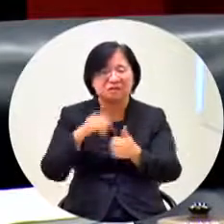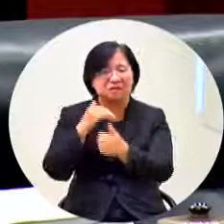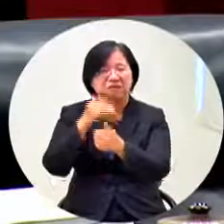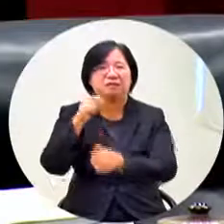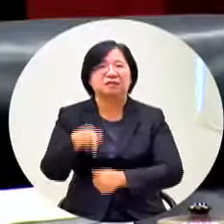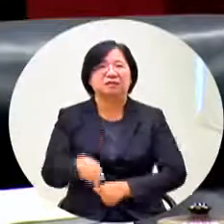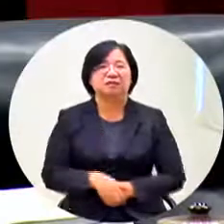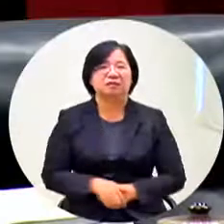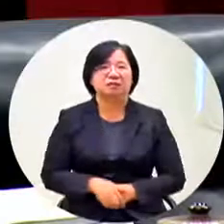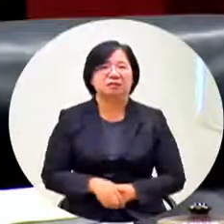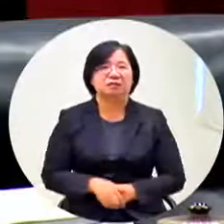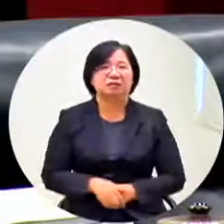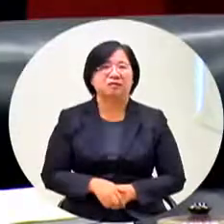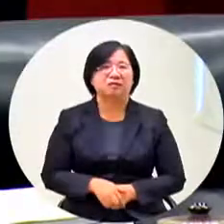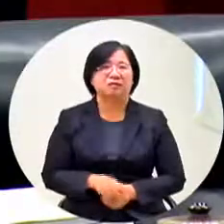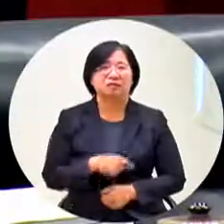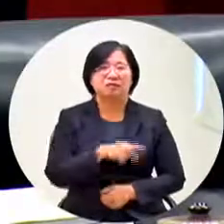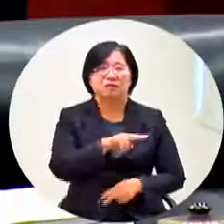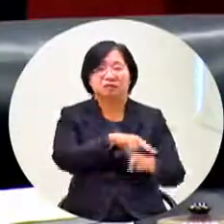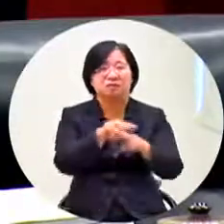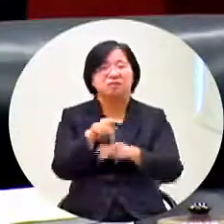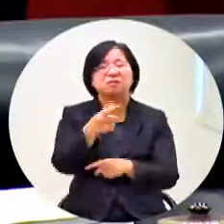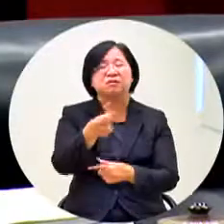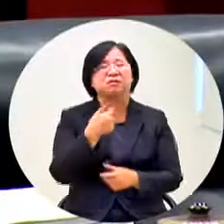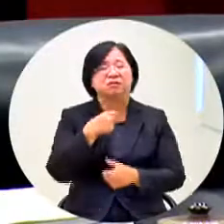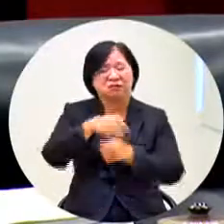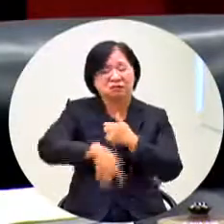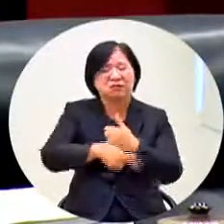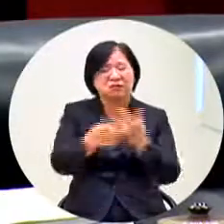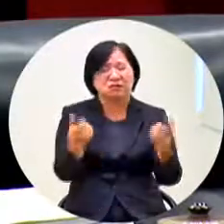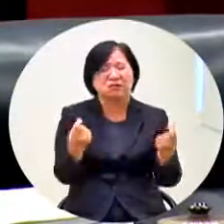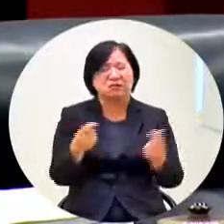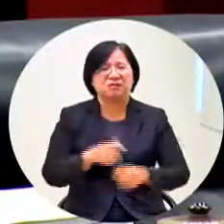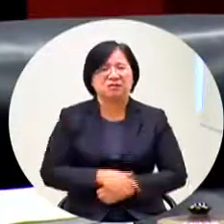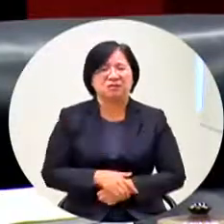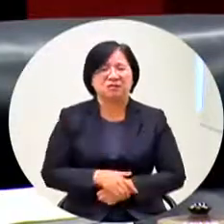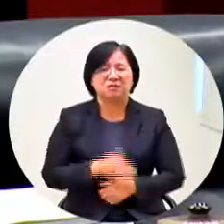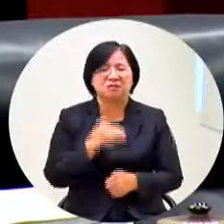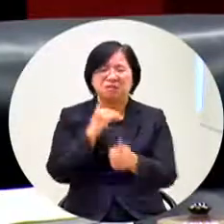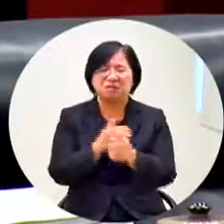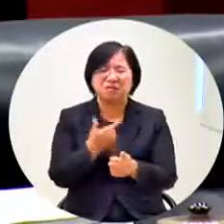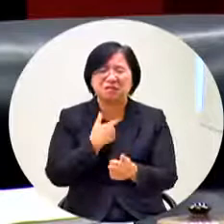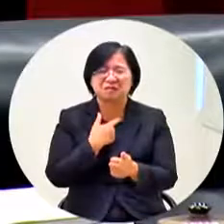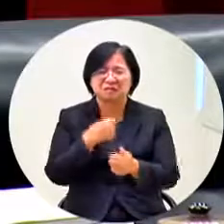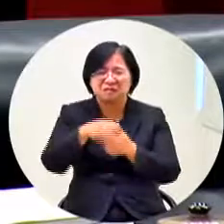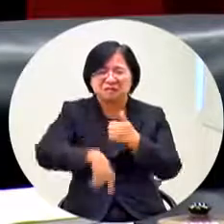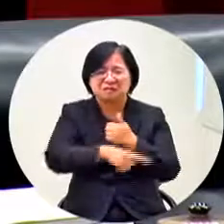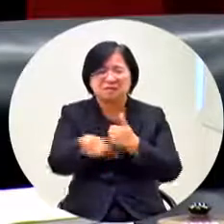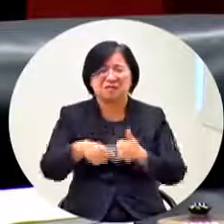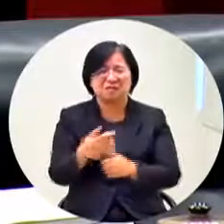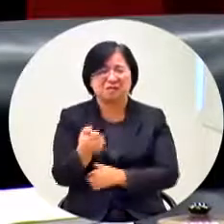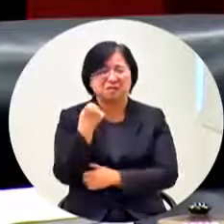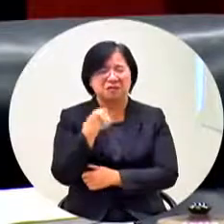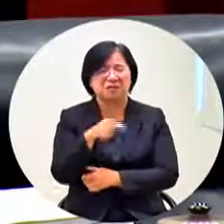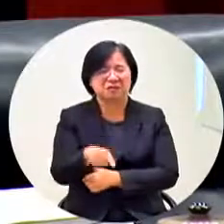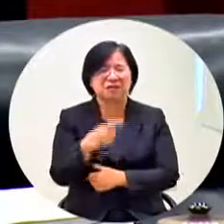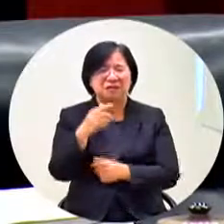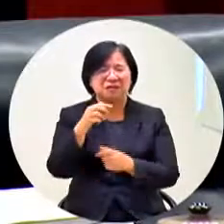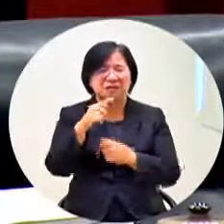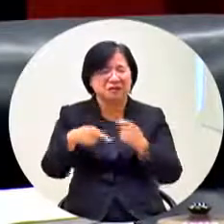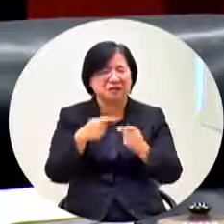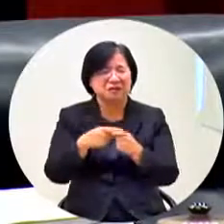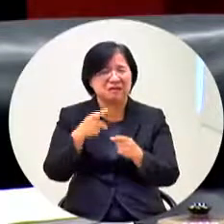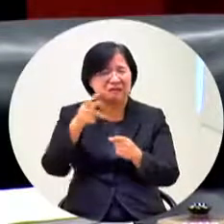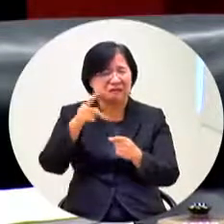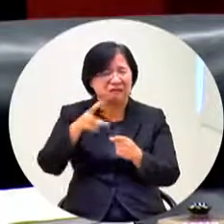得对这个，我像你们在座以前也都是他们的团队，对这样子公平吗？你们这么认真，这一年半来谁看到高雄？